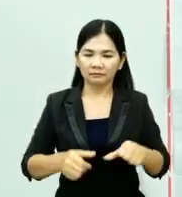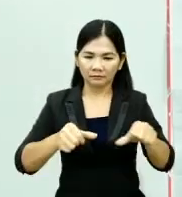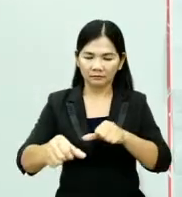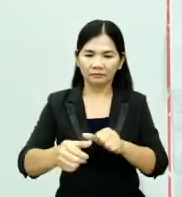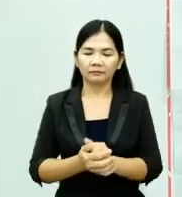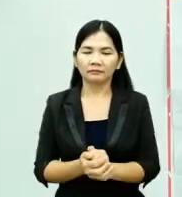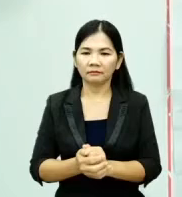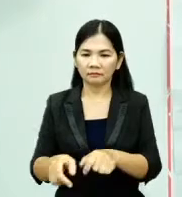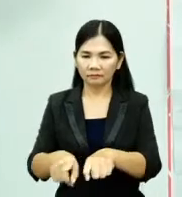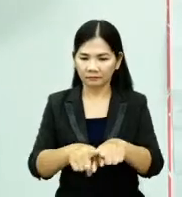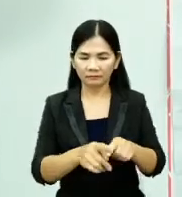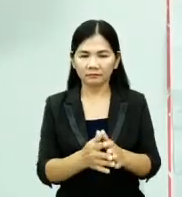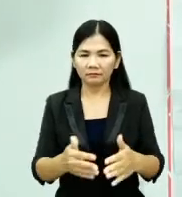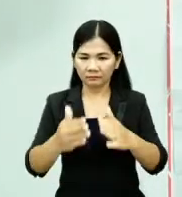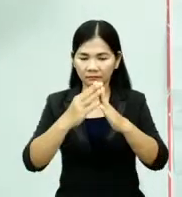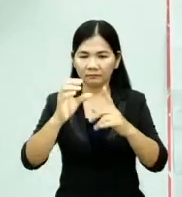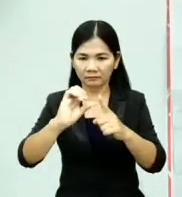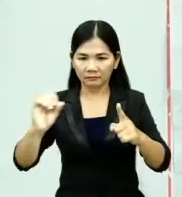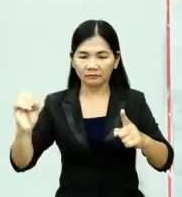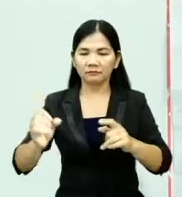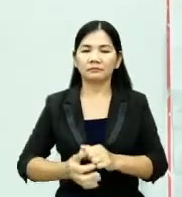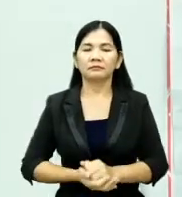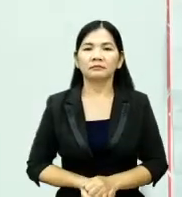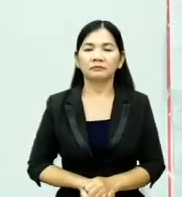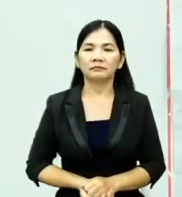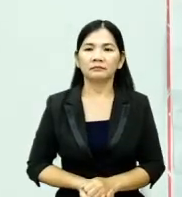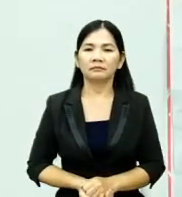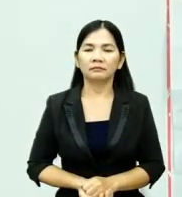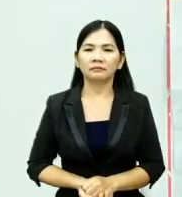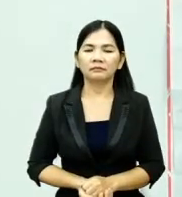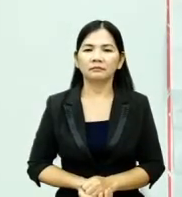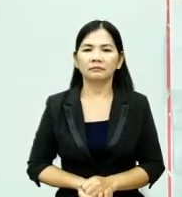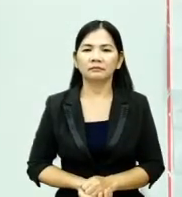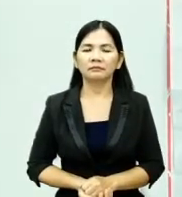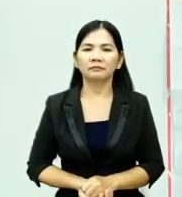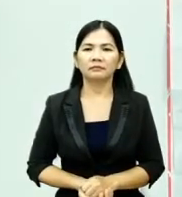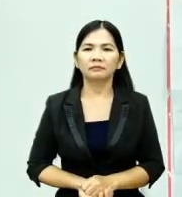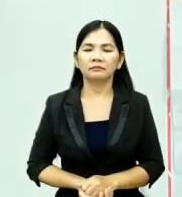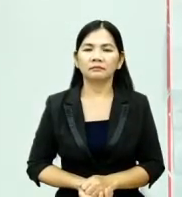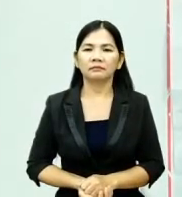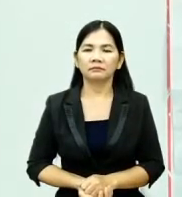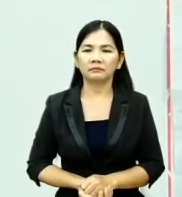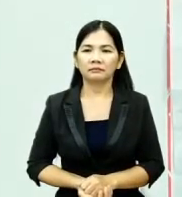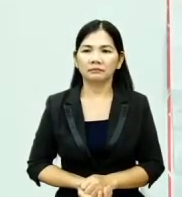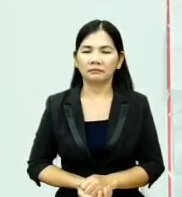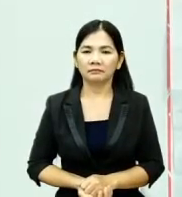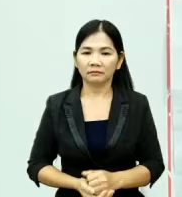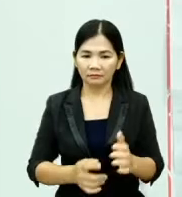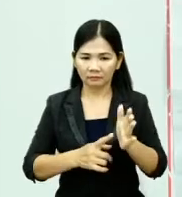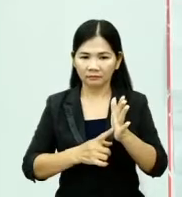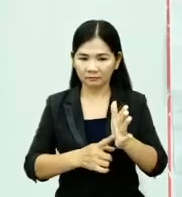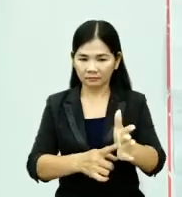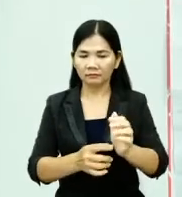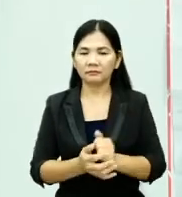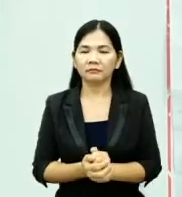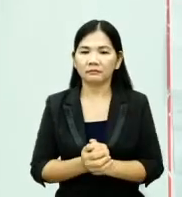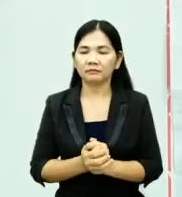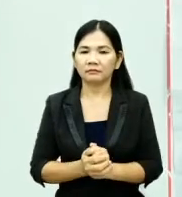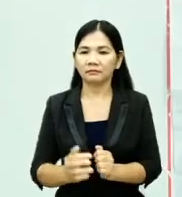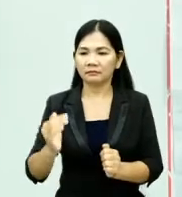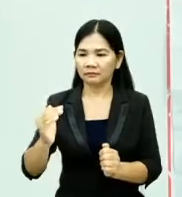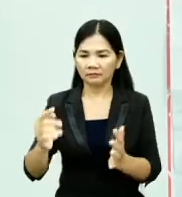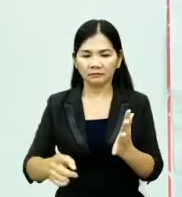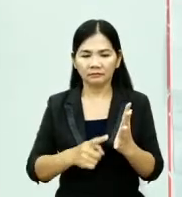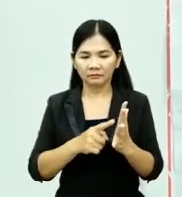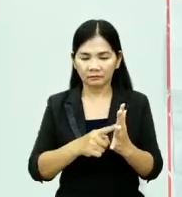dương rôm khnì bằng cách chia lập bà À lớn nè kru ưu tiêu ho chì mùi nâng sổ khá chì